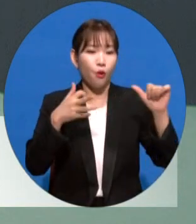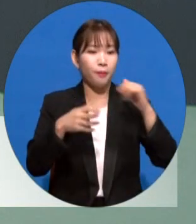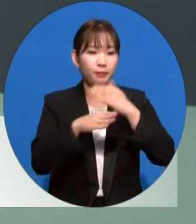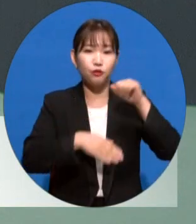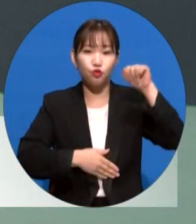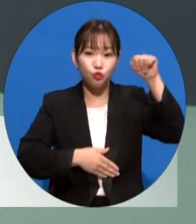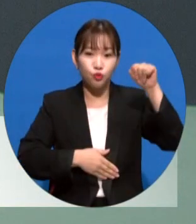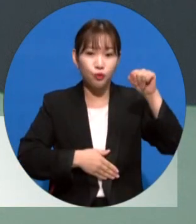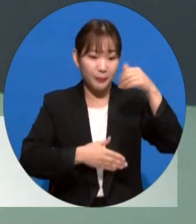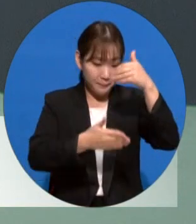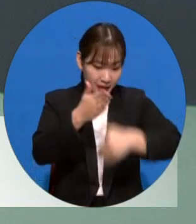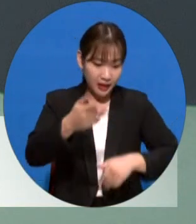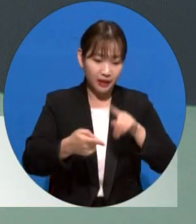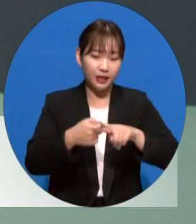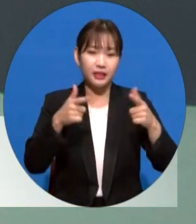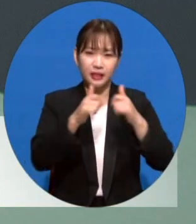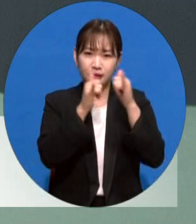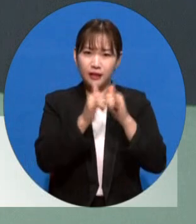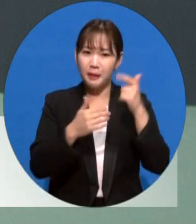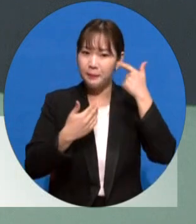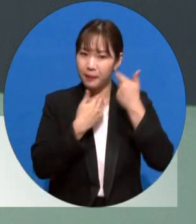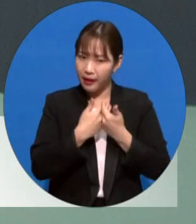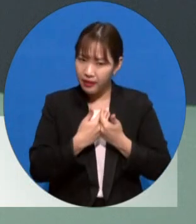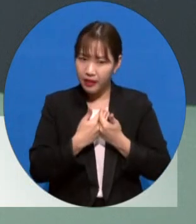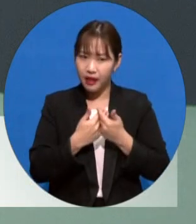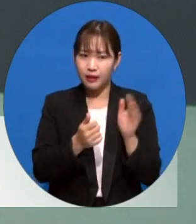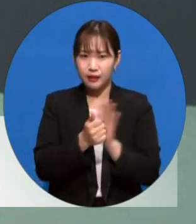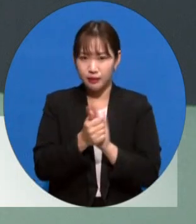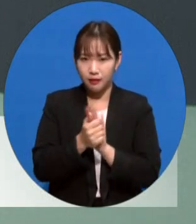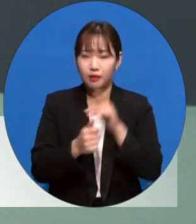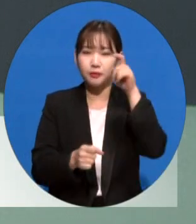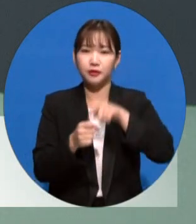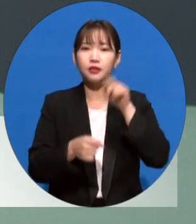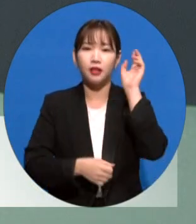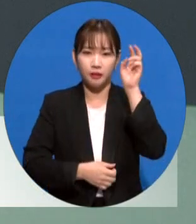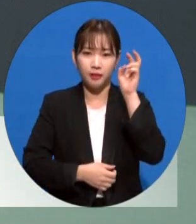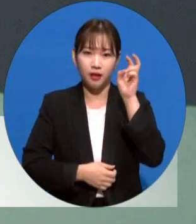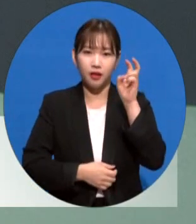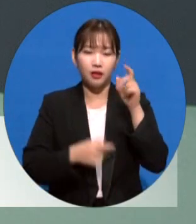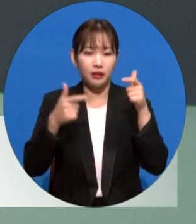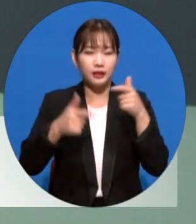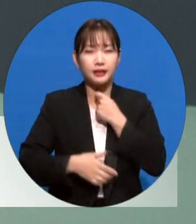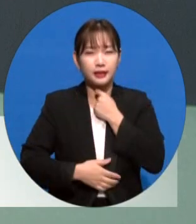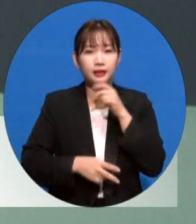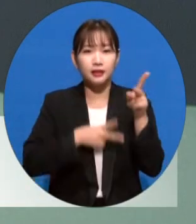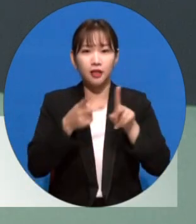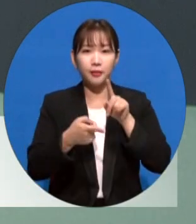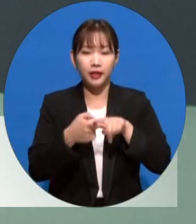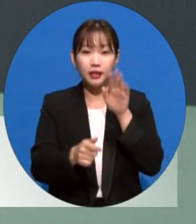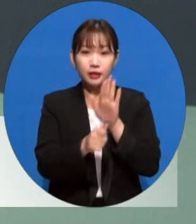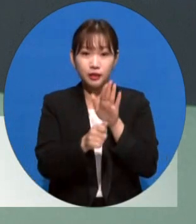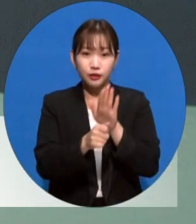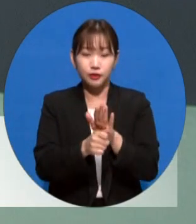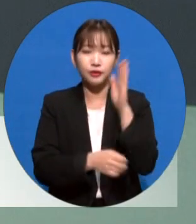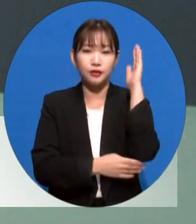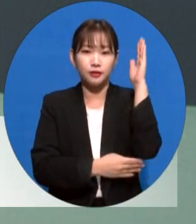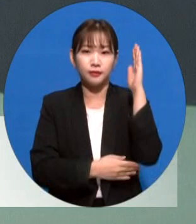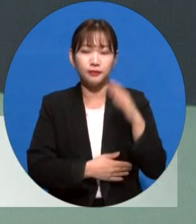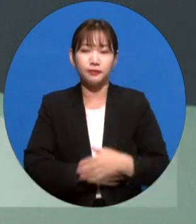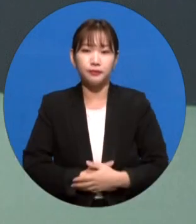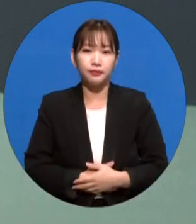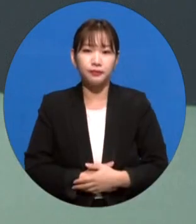언급이 빠진 데 대한 지역사회 반발을 의식한 것으로 보이는데 지역 숙원 사업에 대한 지원도 빼놓지